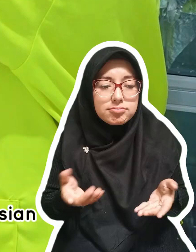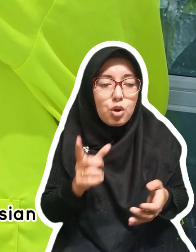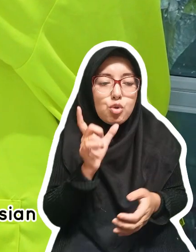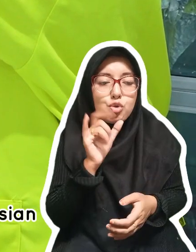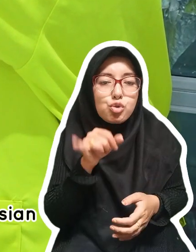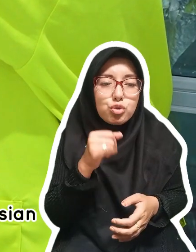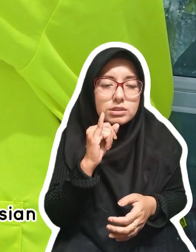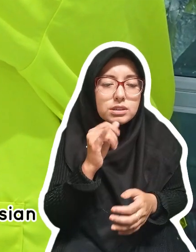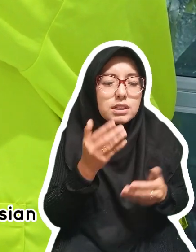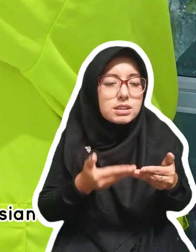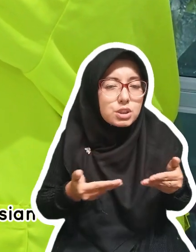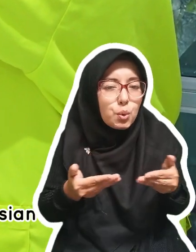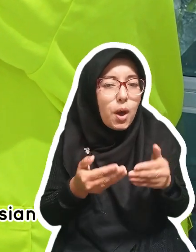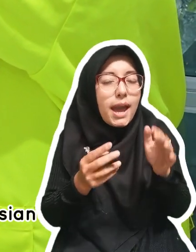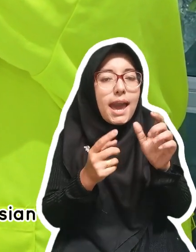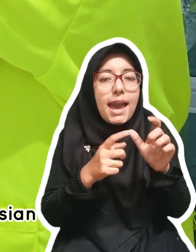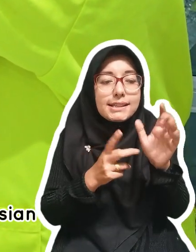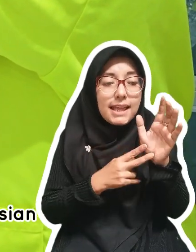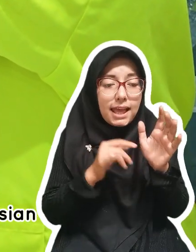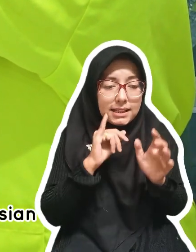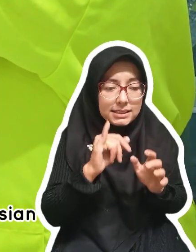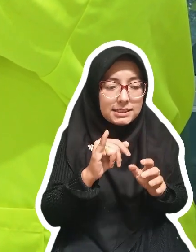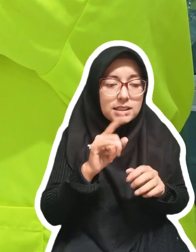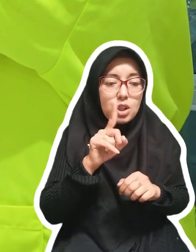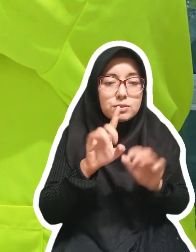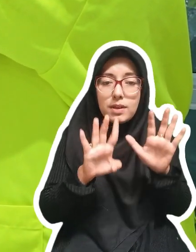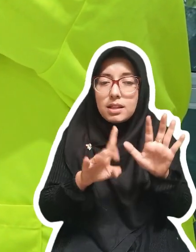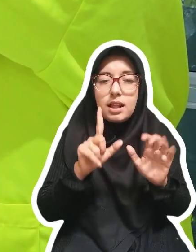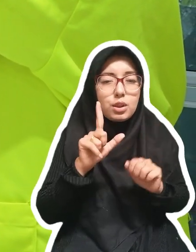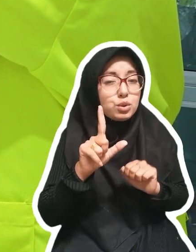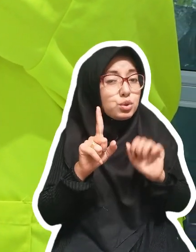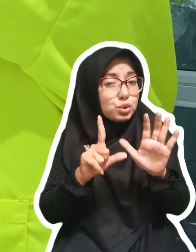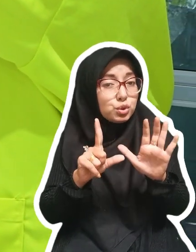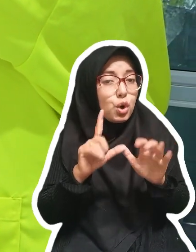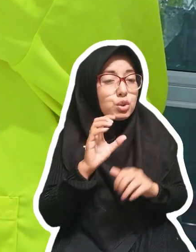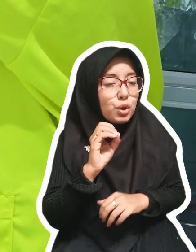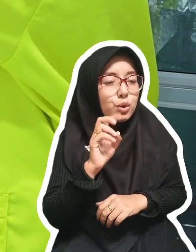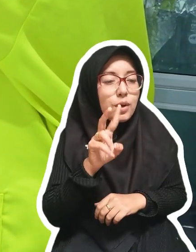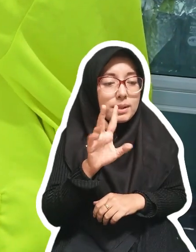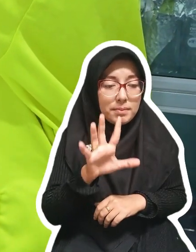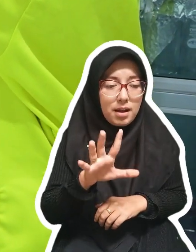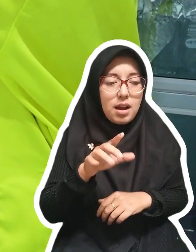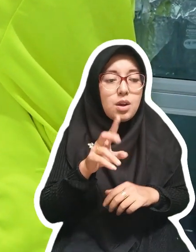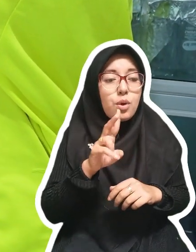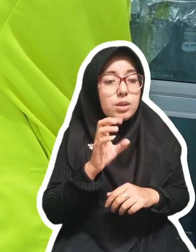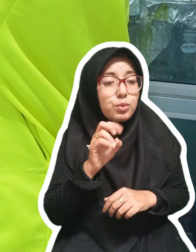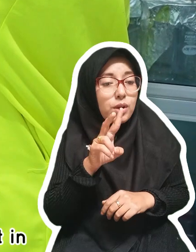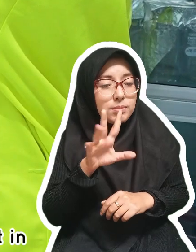Laboratorium ini menyediakan uji yang sesuai dengan SNI 19